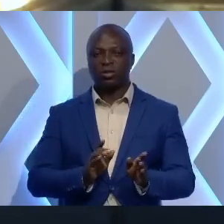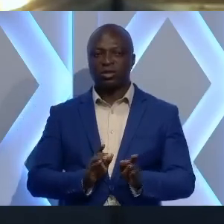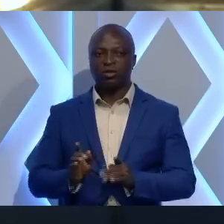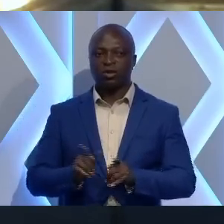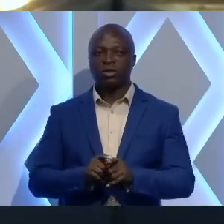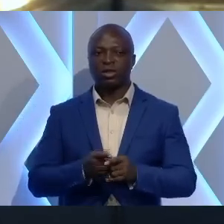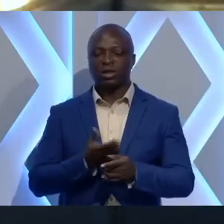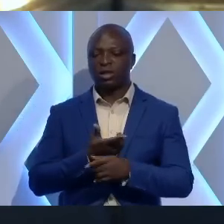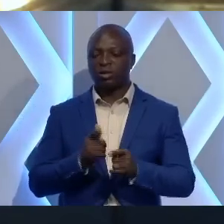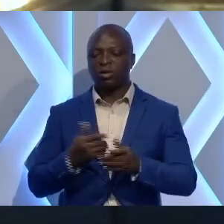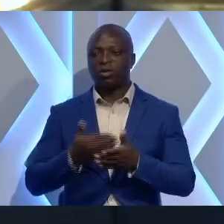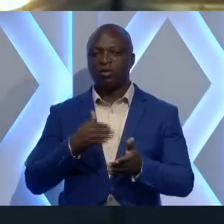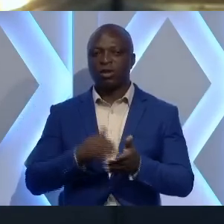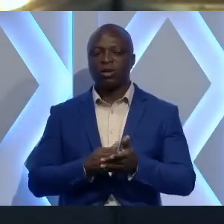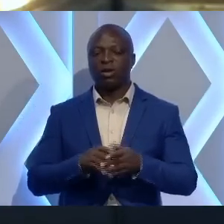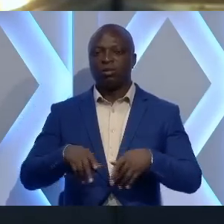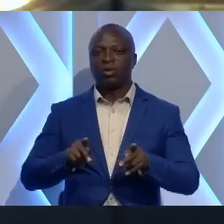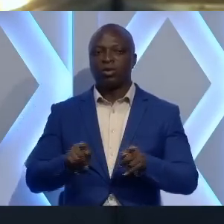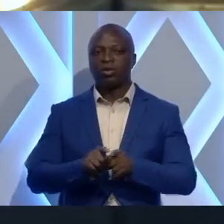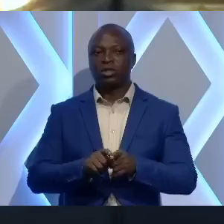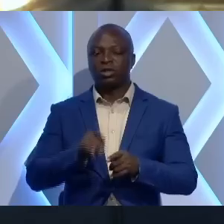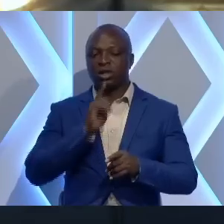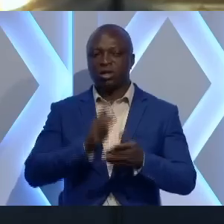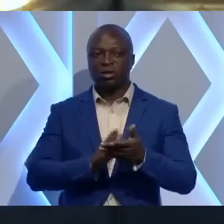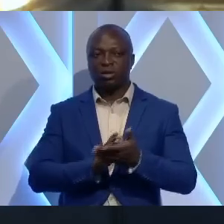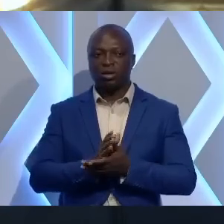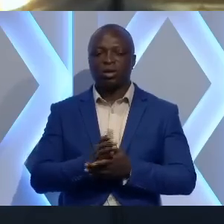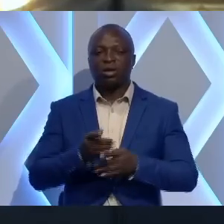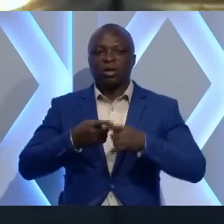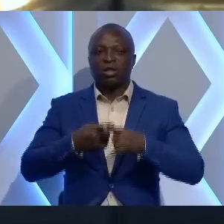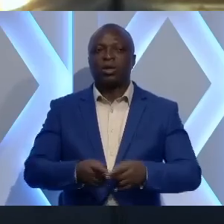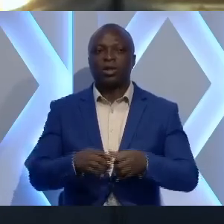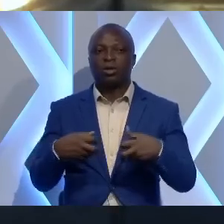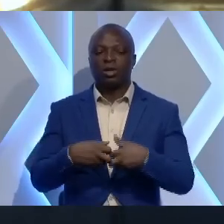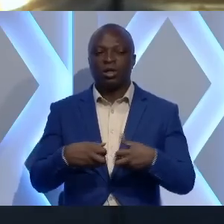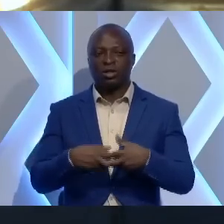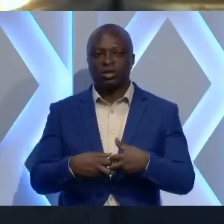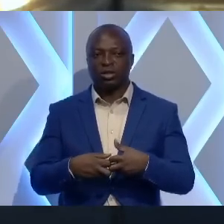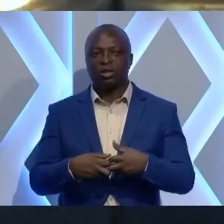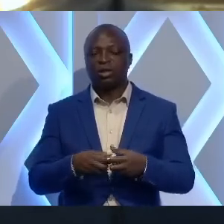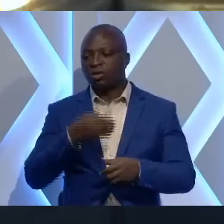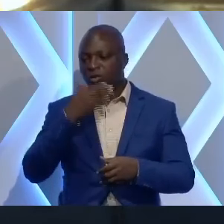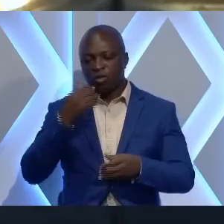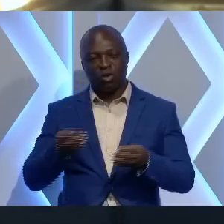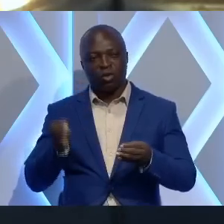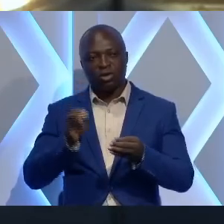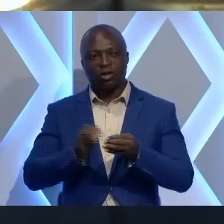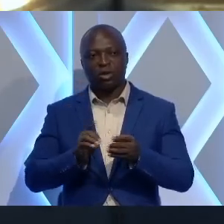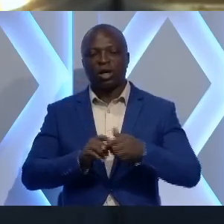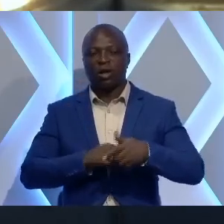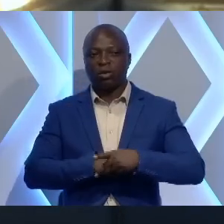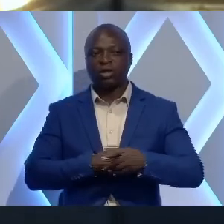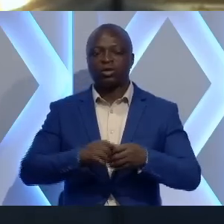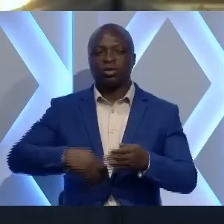d'énergie renouvelable qui va lui permettre d'être moins dépendant de l'énergie fossile, de mieux contribuer à la protection